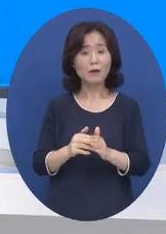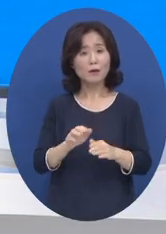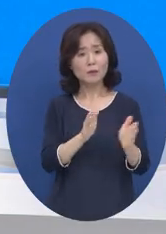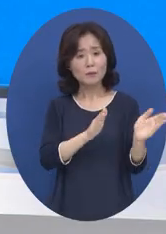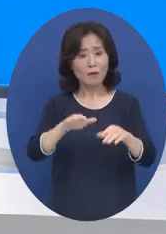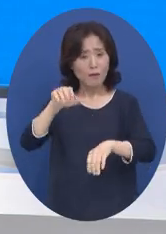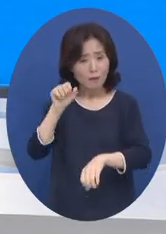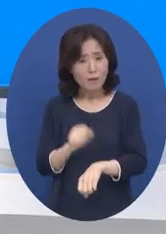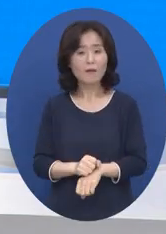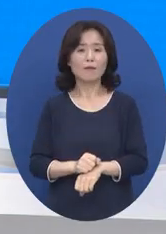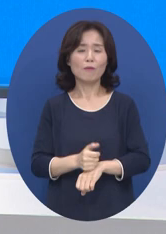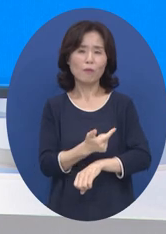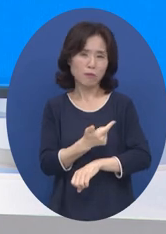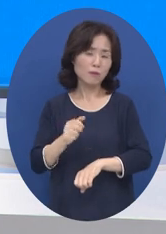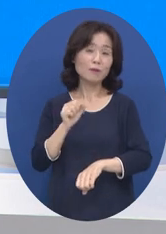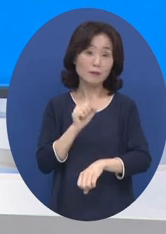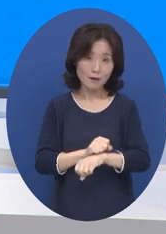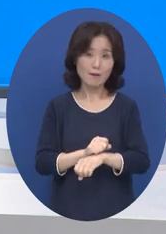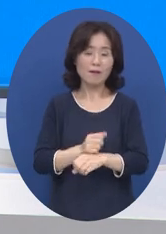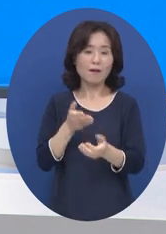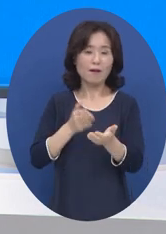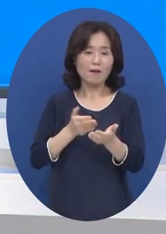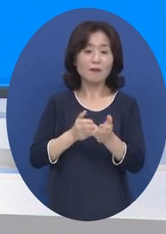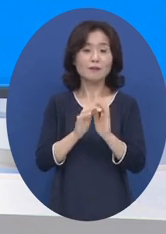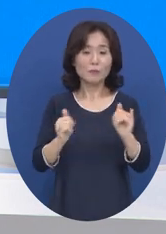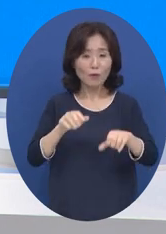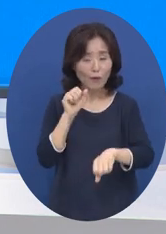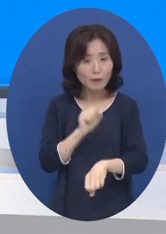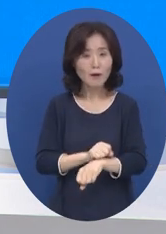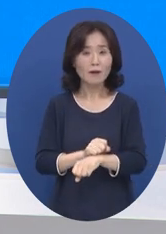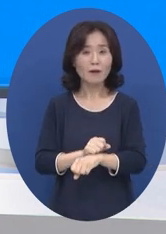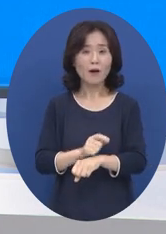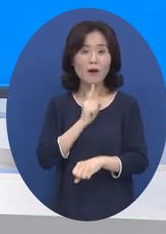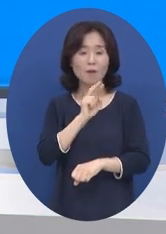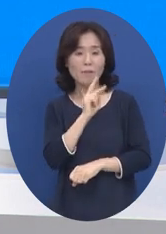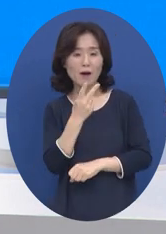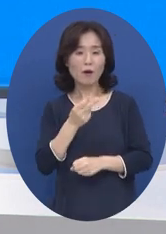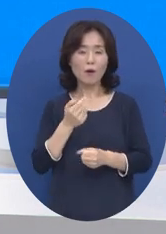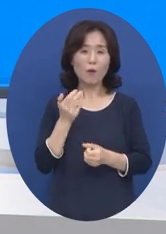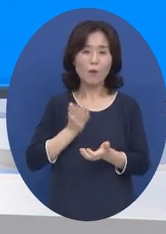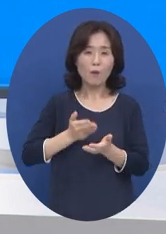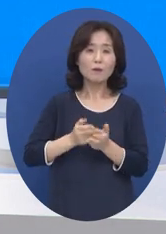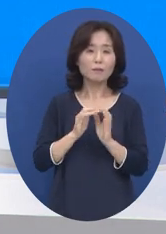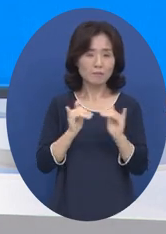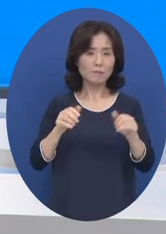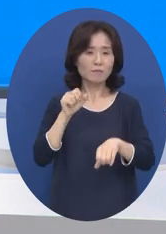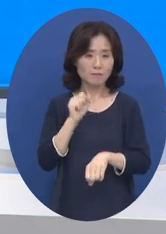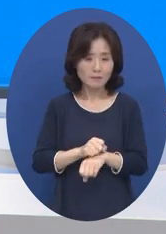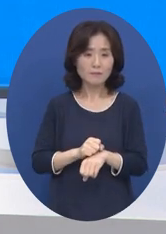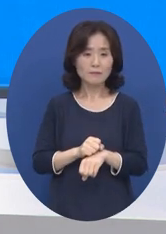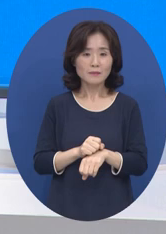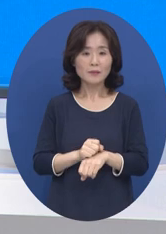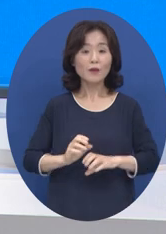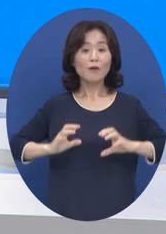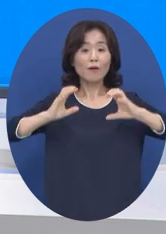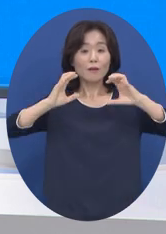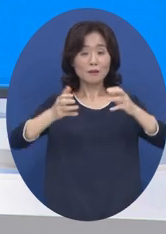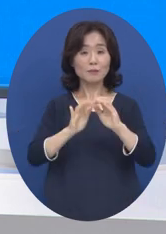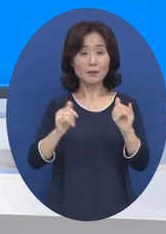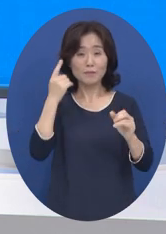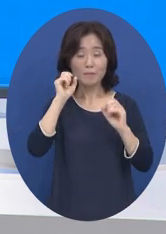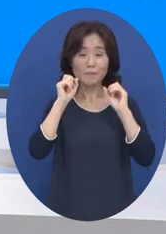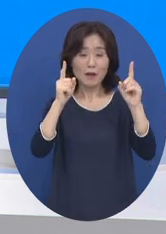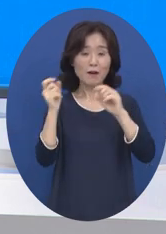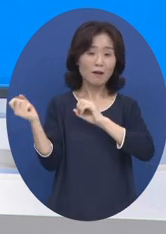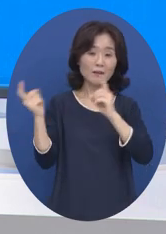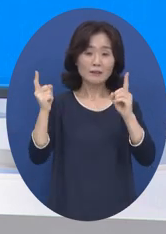겠습니까 너무 잘했고 뭐 어 나와서도 잘 하셨고 번 통역사를 효과의 해서 이제는 전 세계 사람들이 까 깨어있는